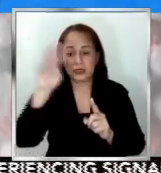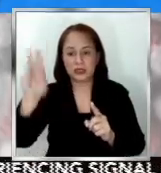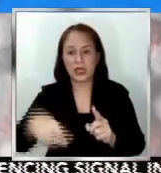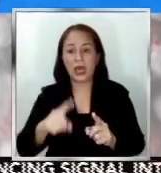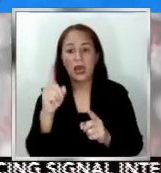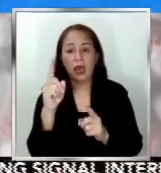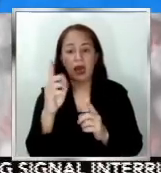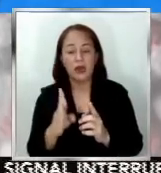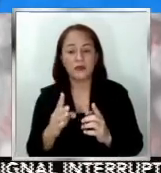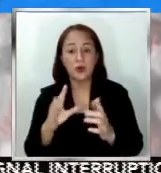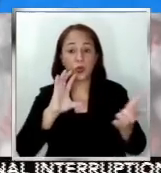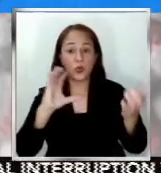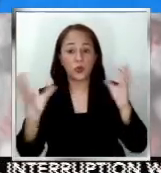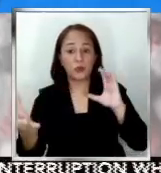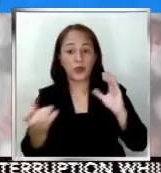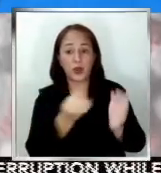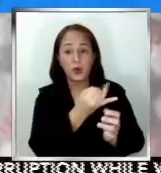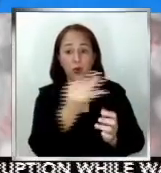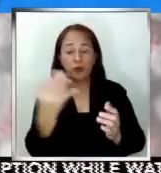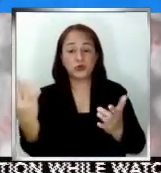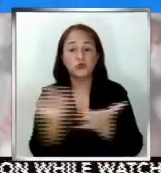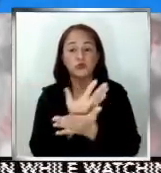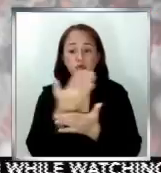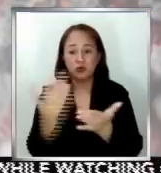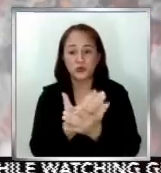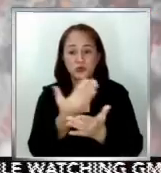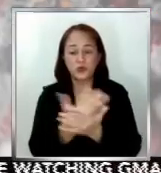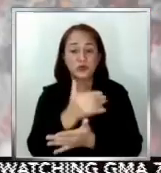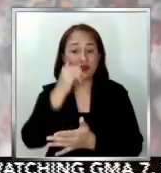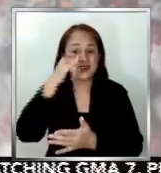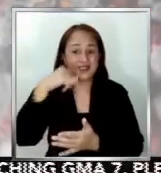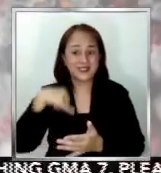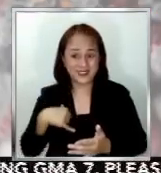kumpara sa bilang ng mga bagong kaso kahapon.